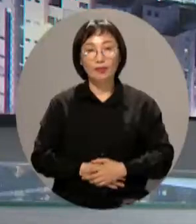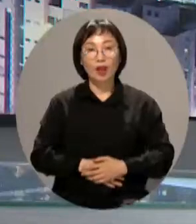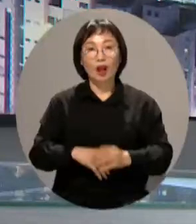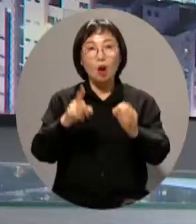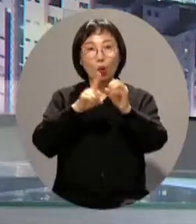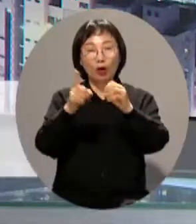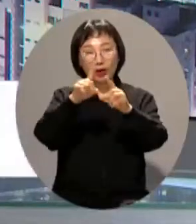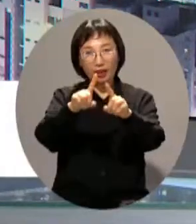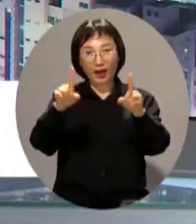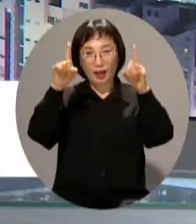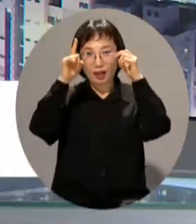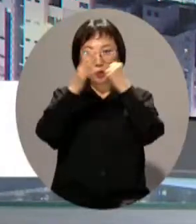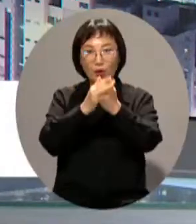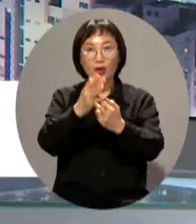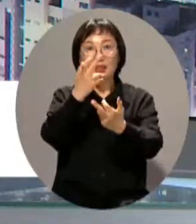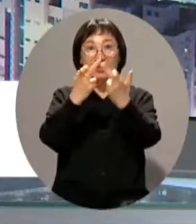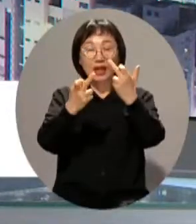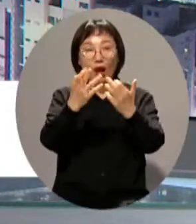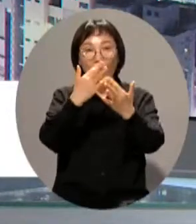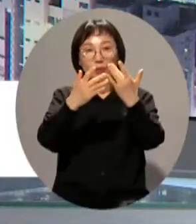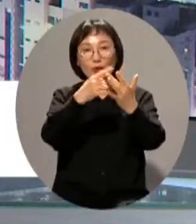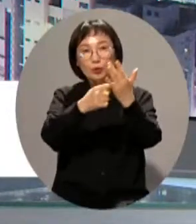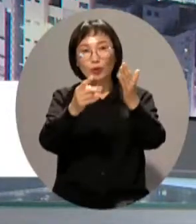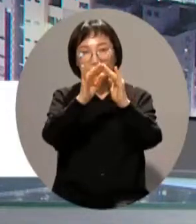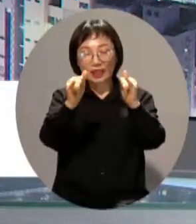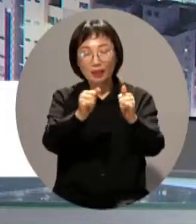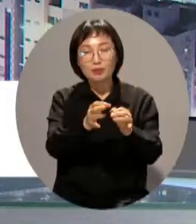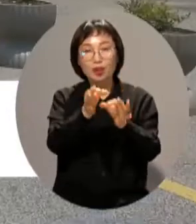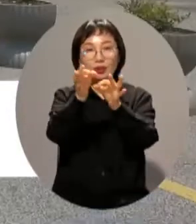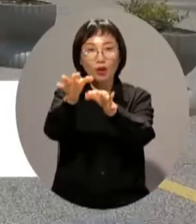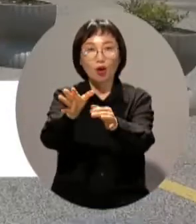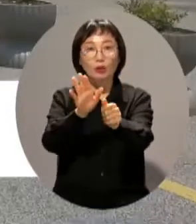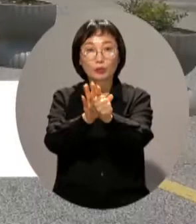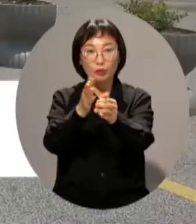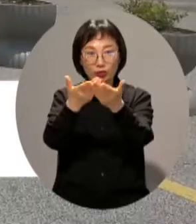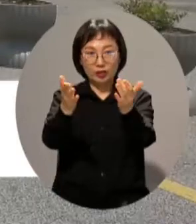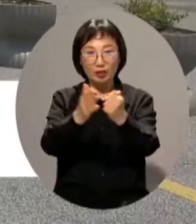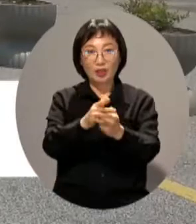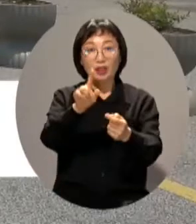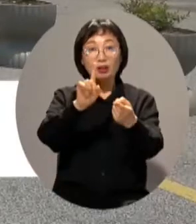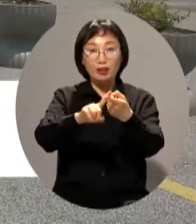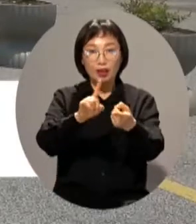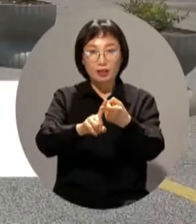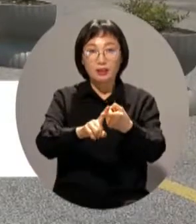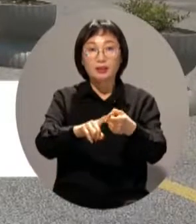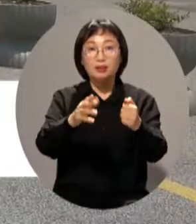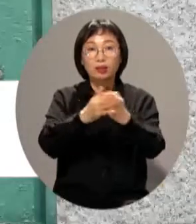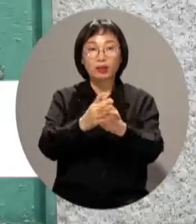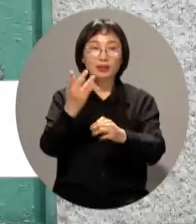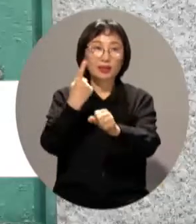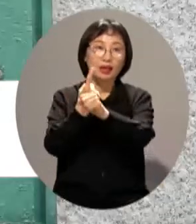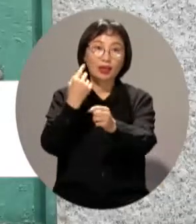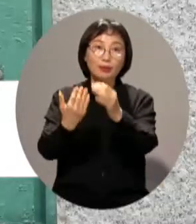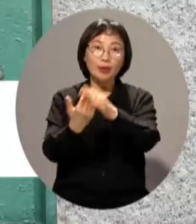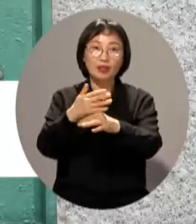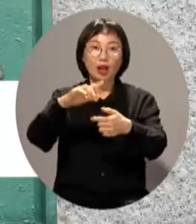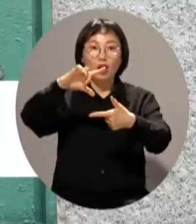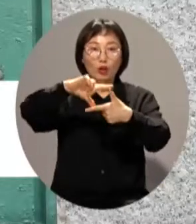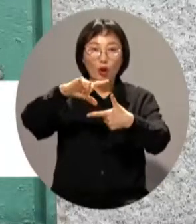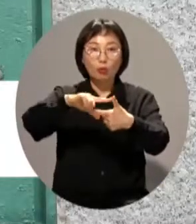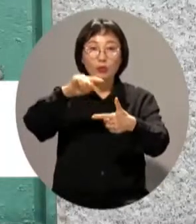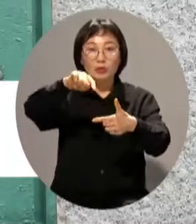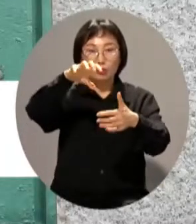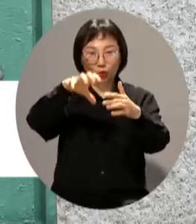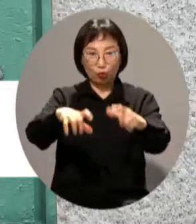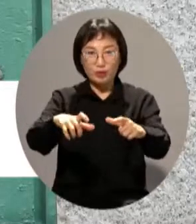원광대학교 가 3 풀 이제 분을 위한 성금을 기탁해 씁니다 원금 드는 지난달 발생한 경북 강원지역 대형